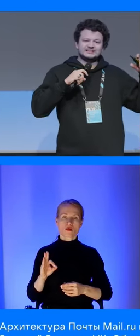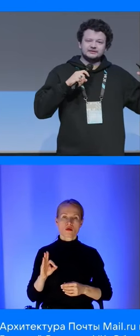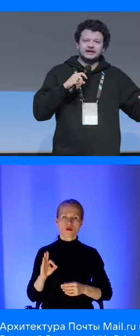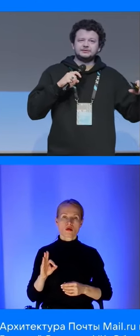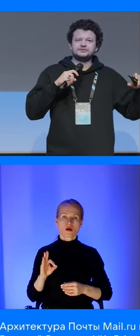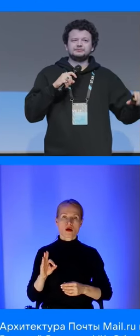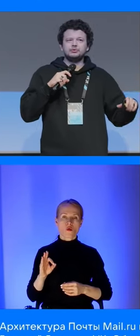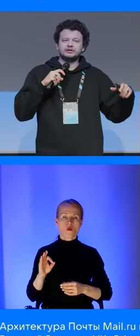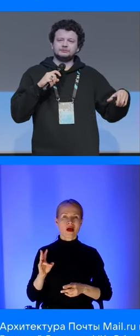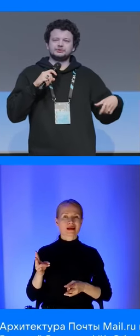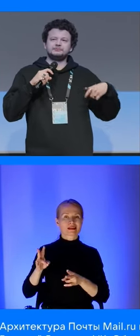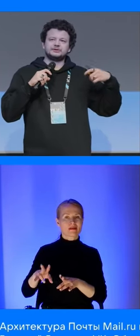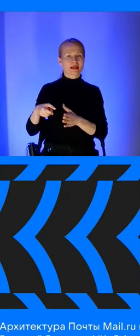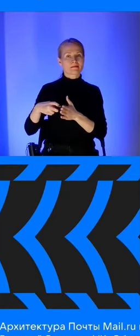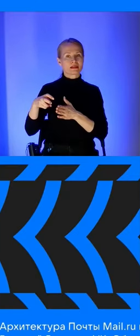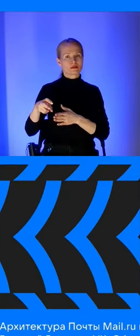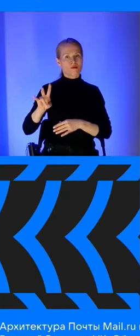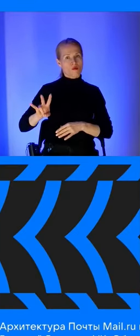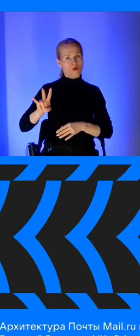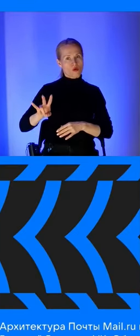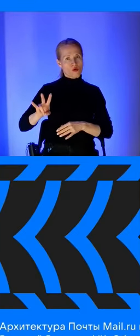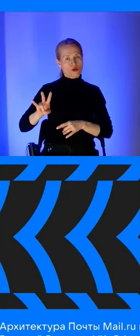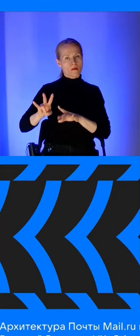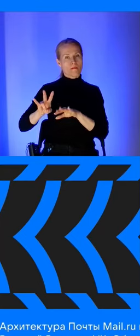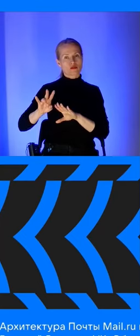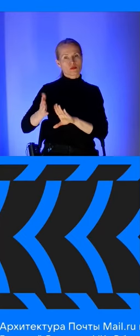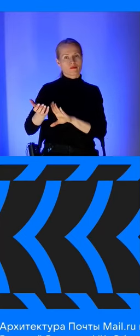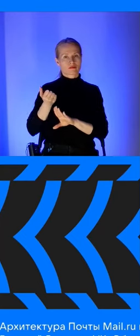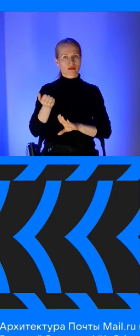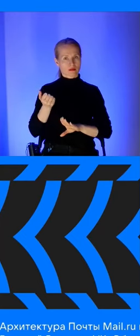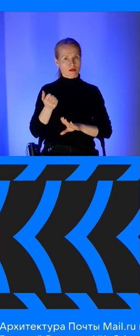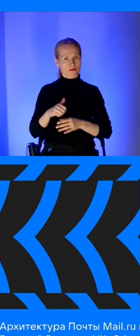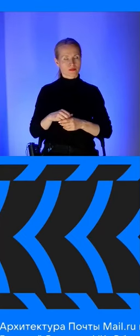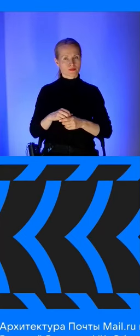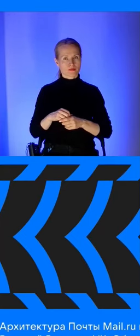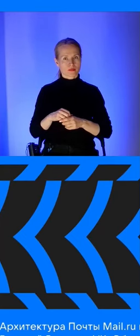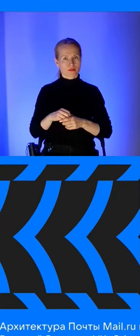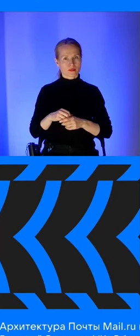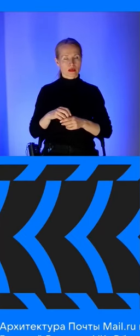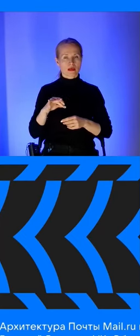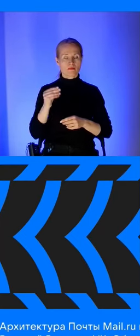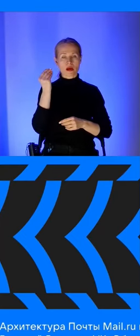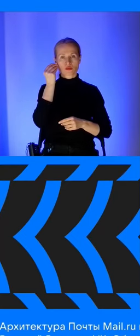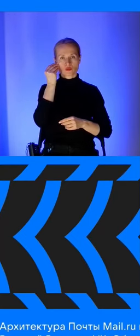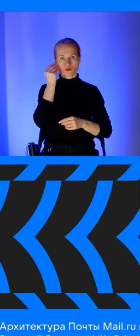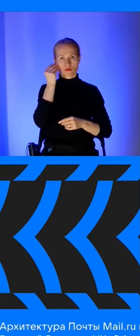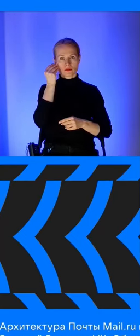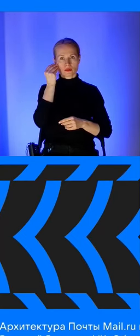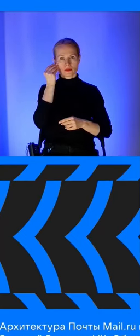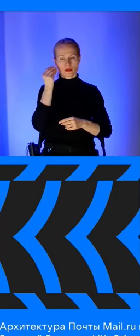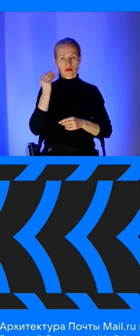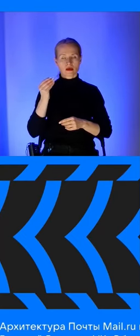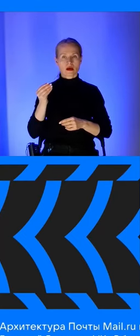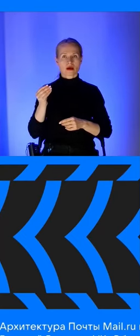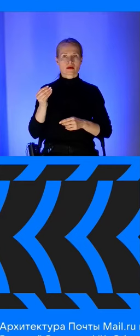он оставляет письмо для того, чтобы потом его доставить. И по сути своей Exim